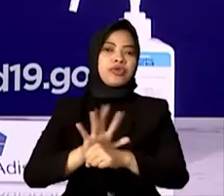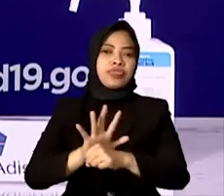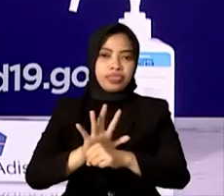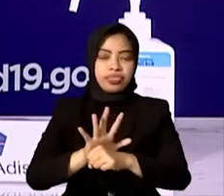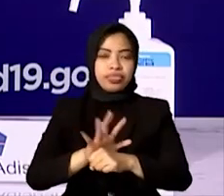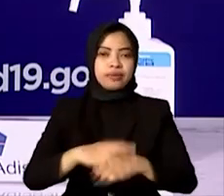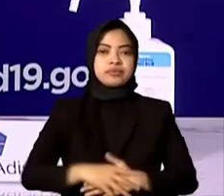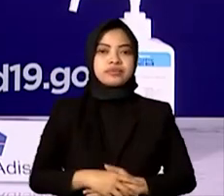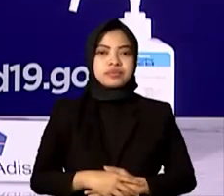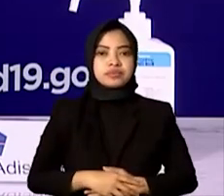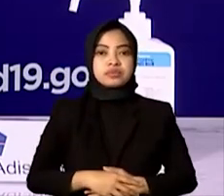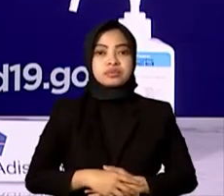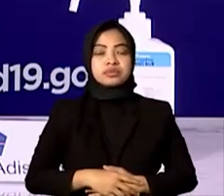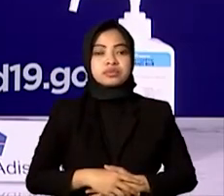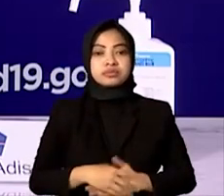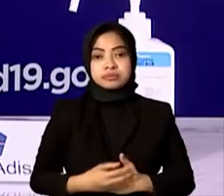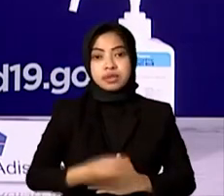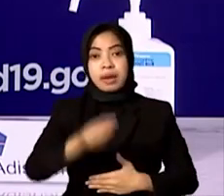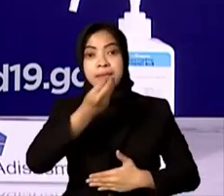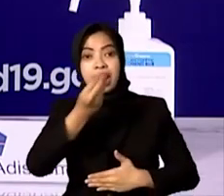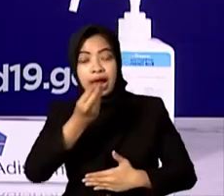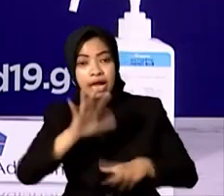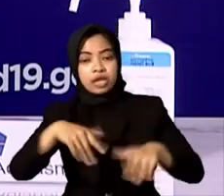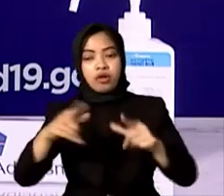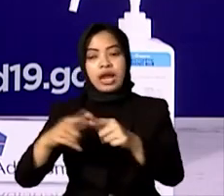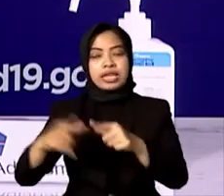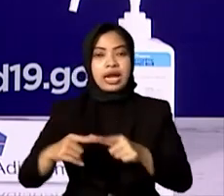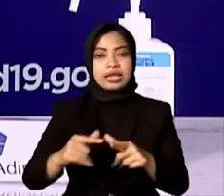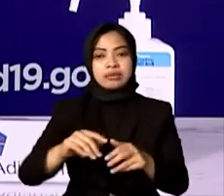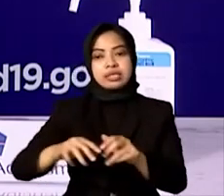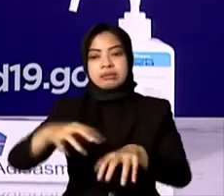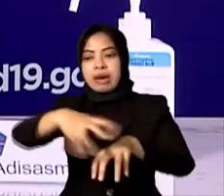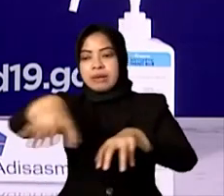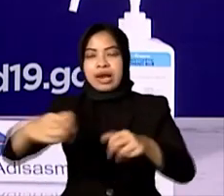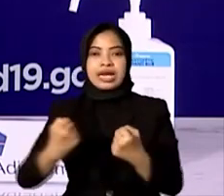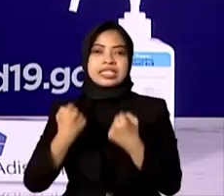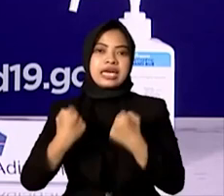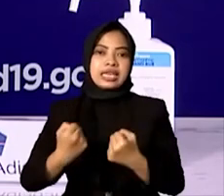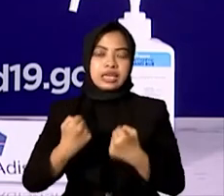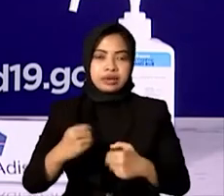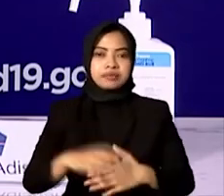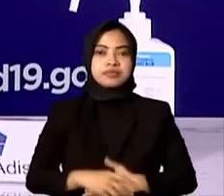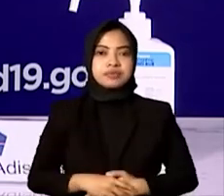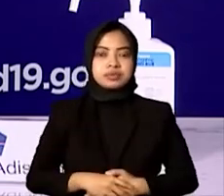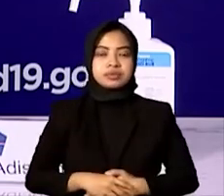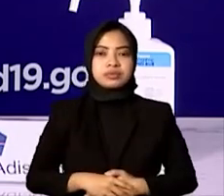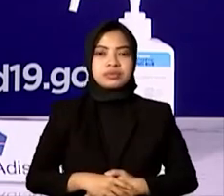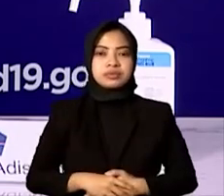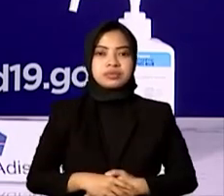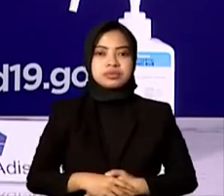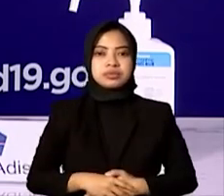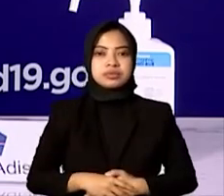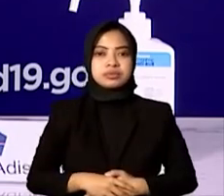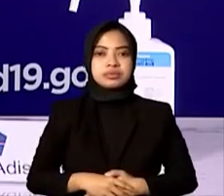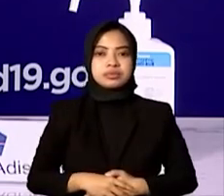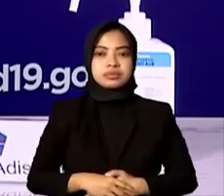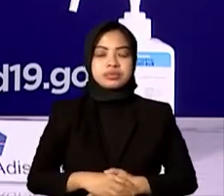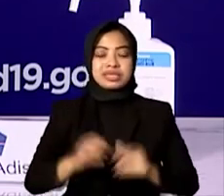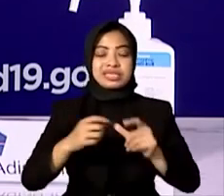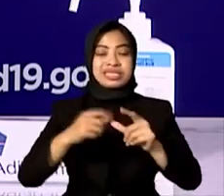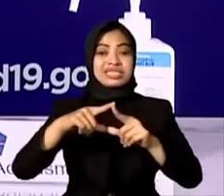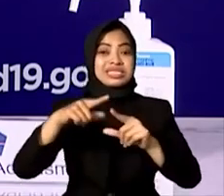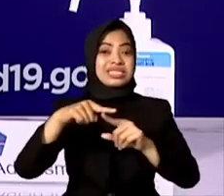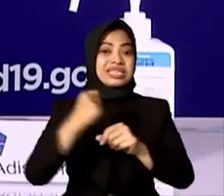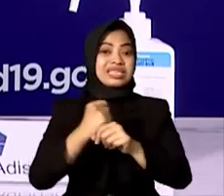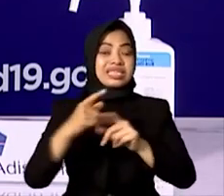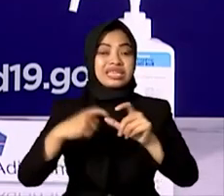19 logistik serta perangkat dan fasilitas kesehatan terkait hal tersebut Satgas